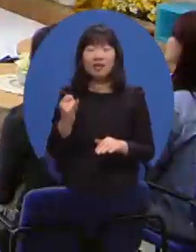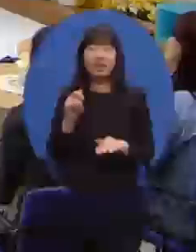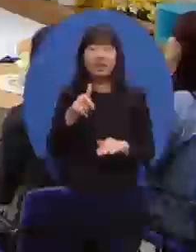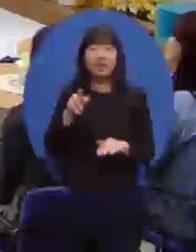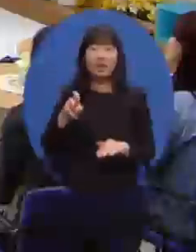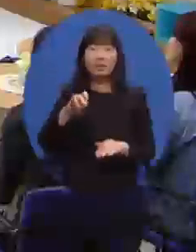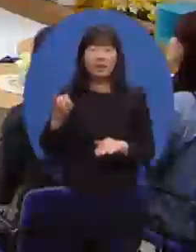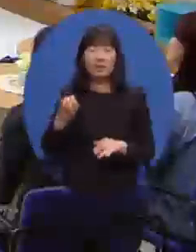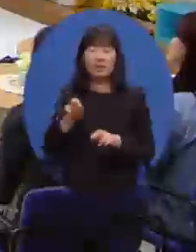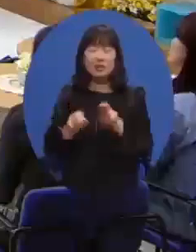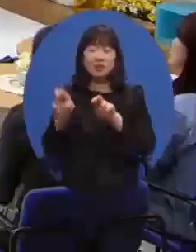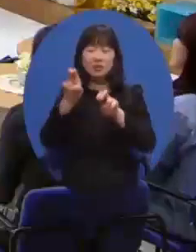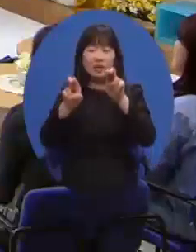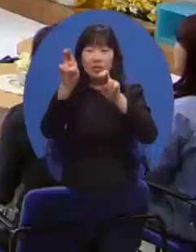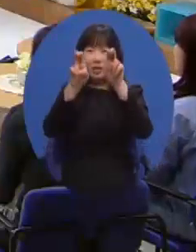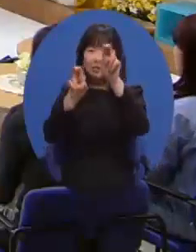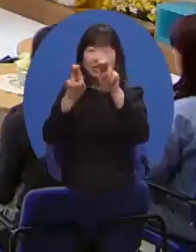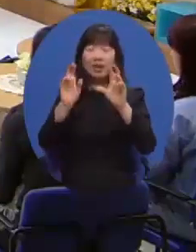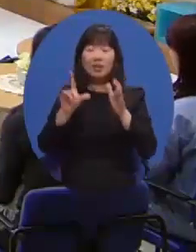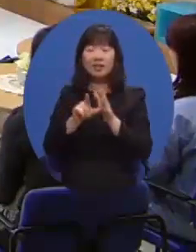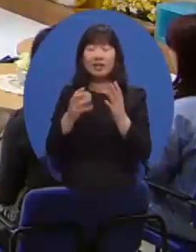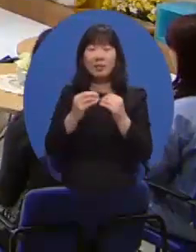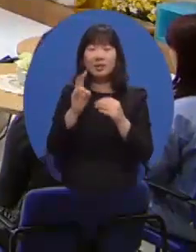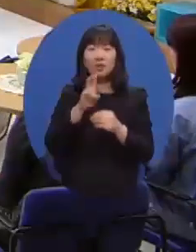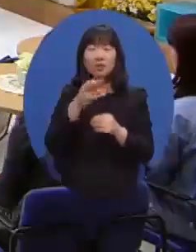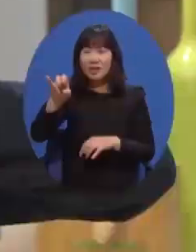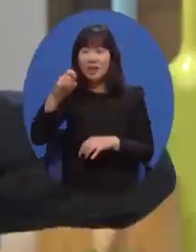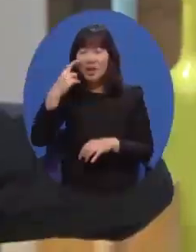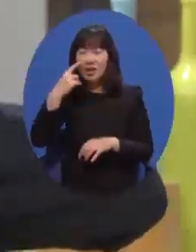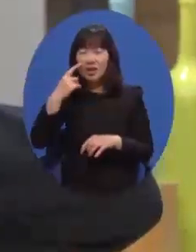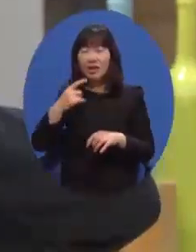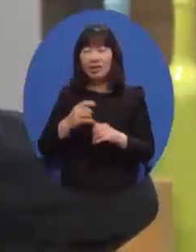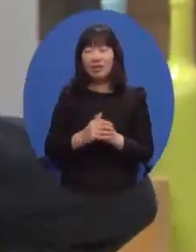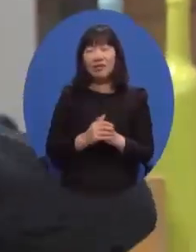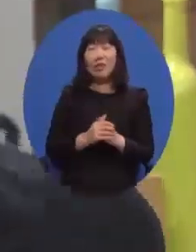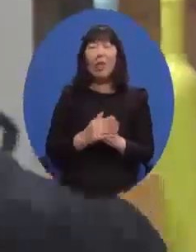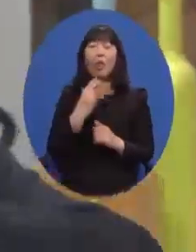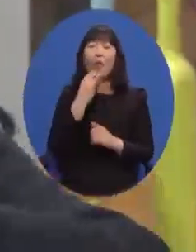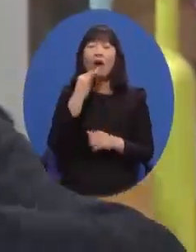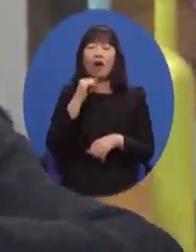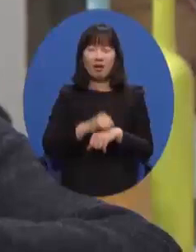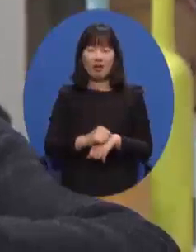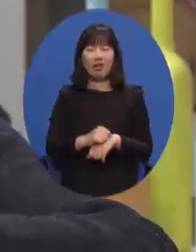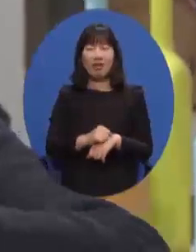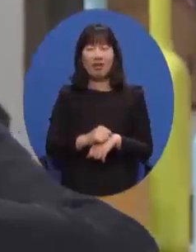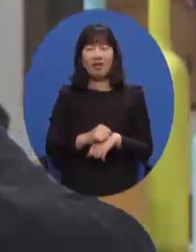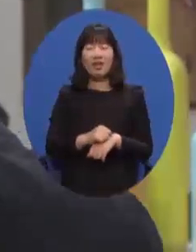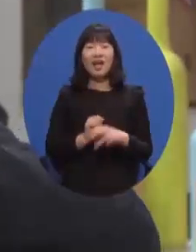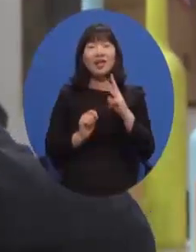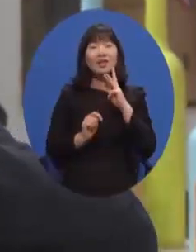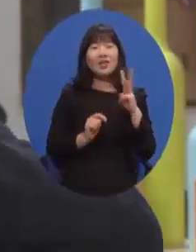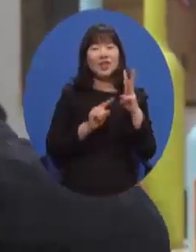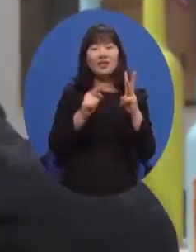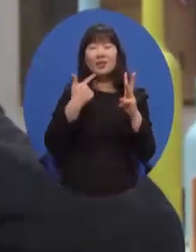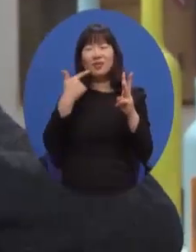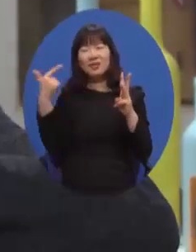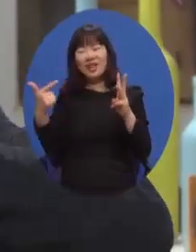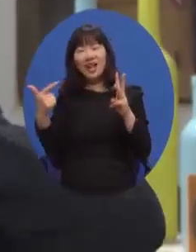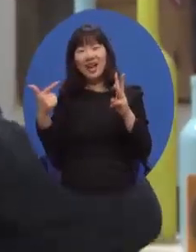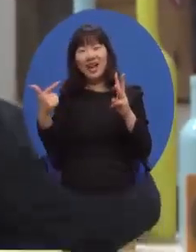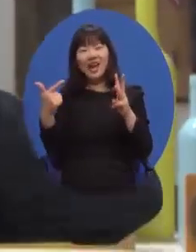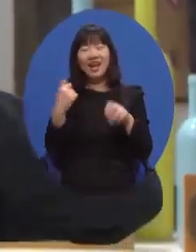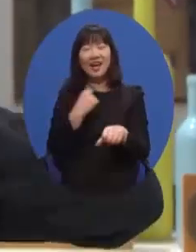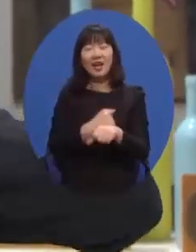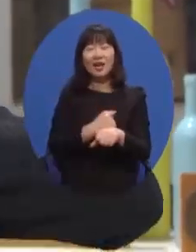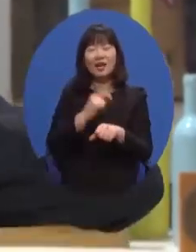어미가 줄을 타고 올라갑니다. 그거 우리 어렸을 때 많이 했죠. 예, 지금. 오, 잘하네요, 역시. 네. 아니, 이거 애들 3세에서 6세 가는 거잖아요. 자,